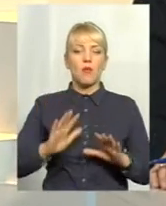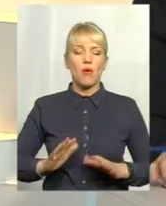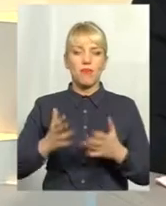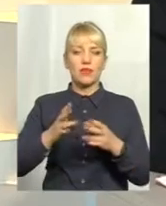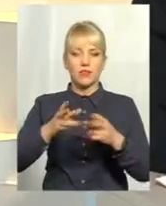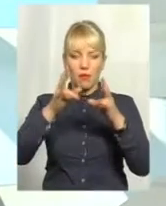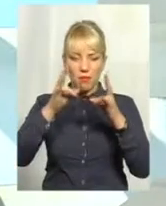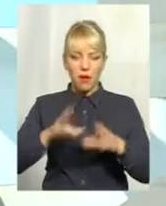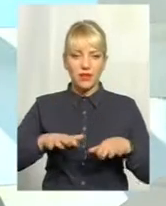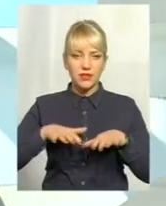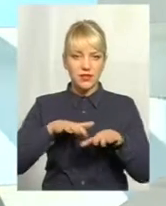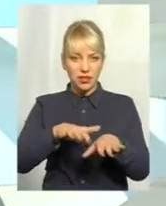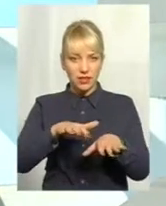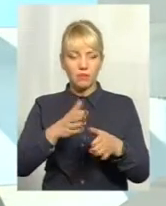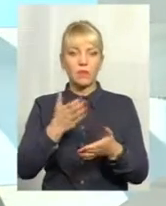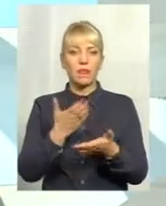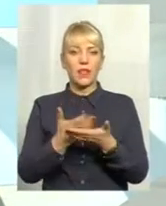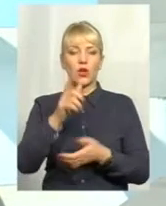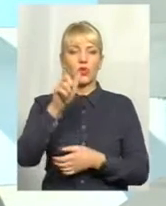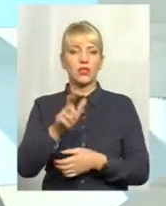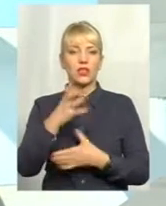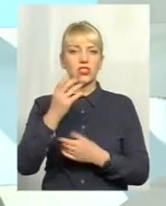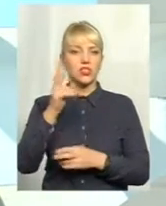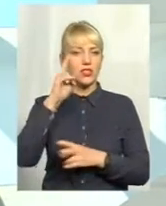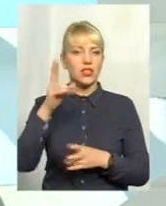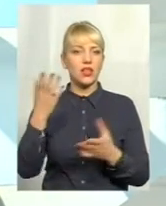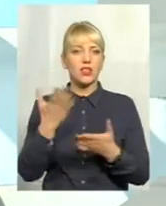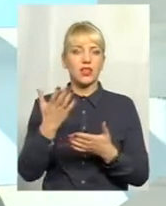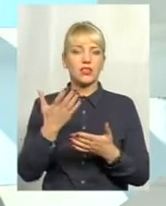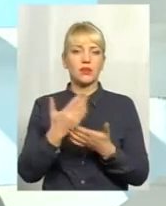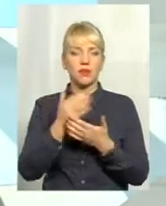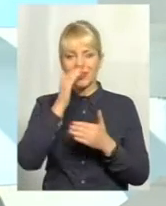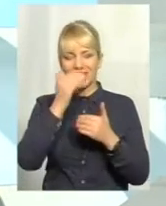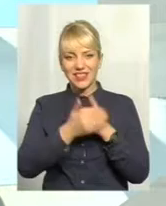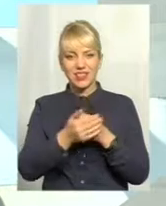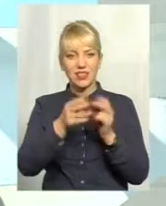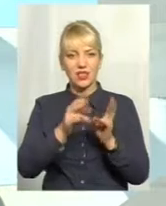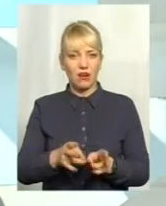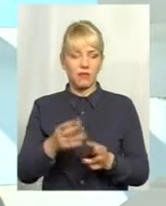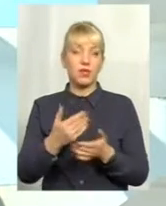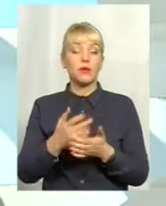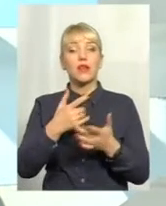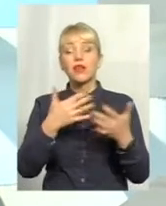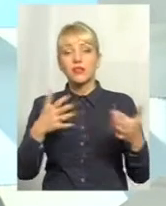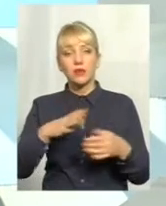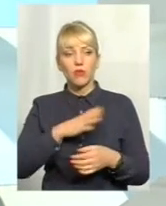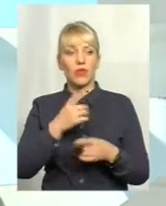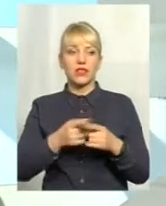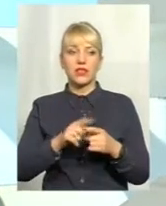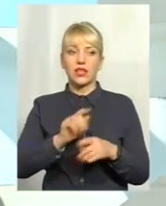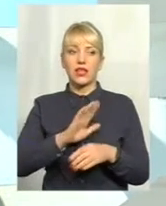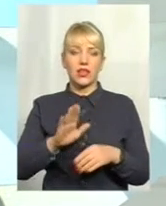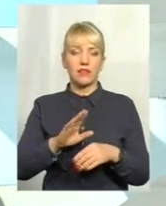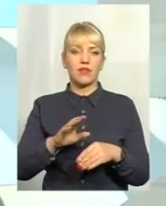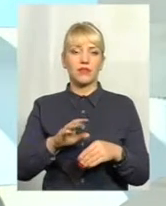наприклад, безпосередньо після цього падіння, людина, можливо, не знала про якісь скриті травми. Ну, всяке буває. Тому це в жодному разі не